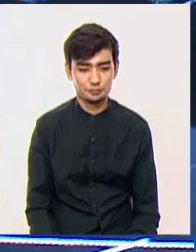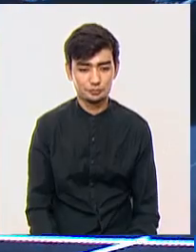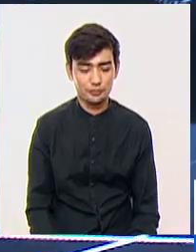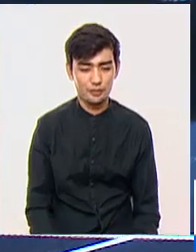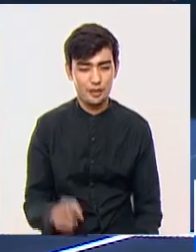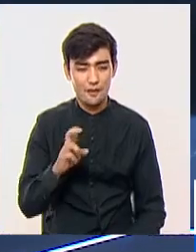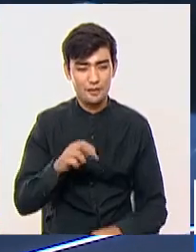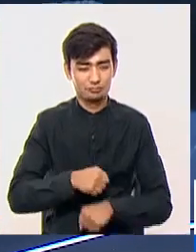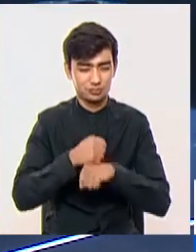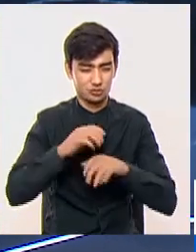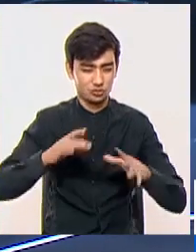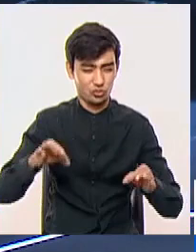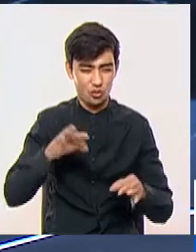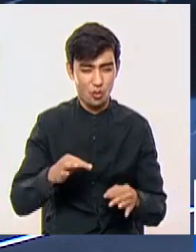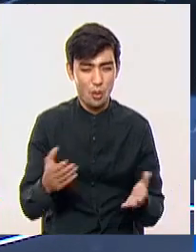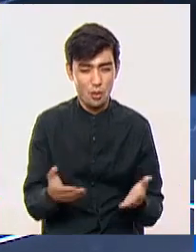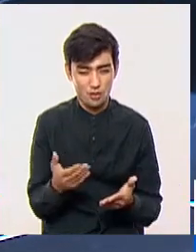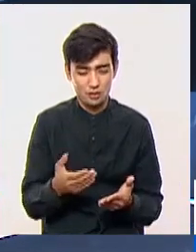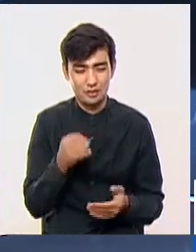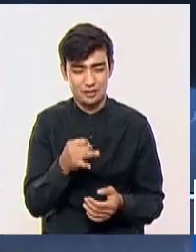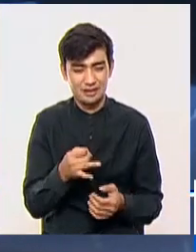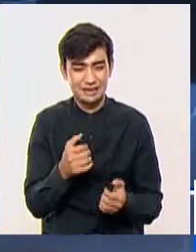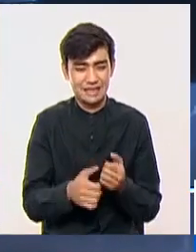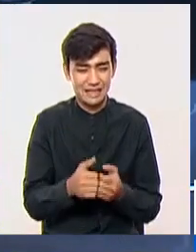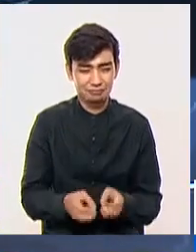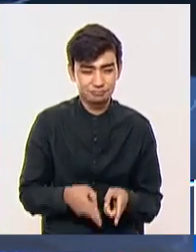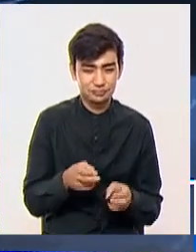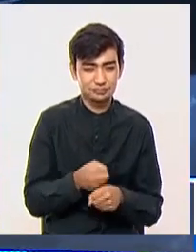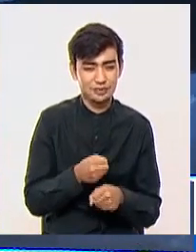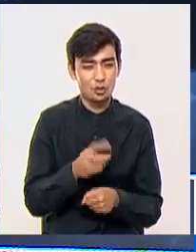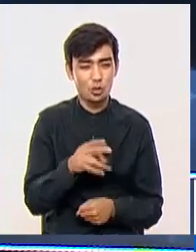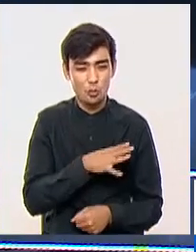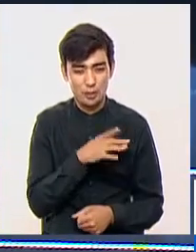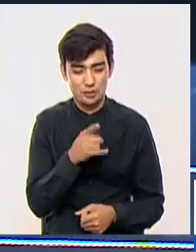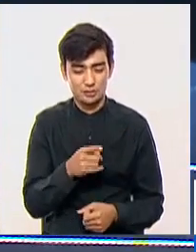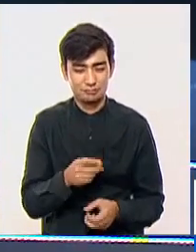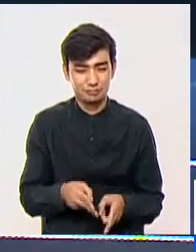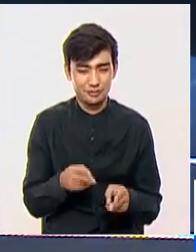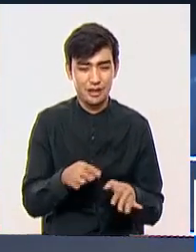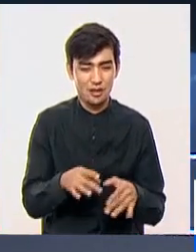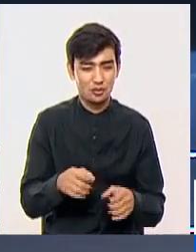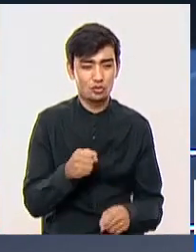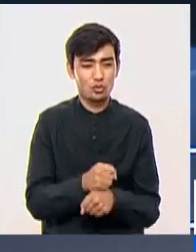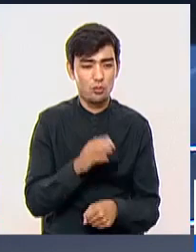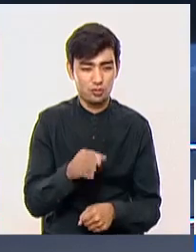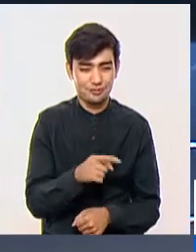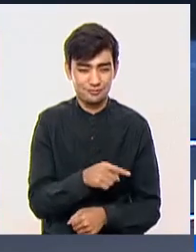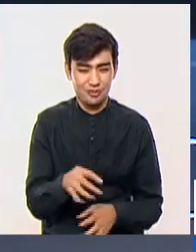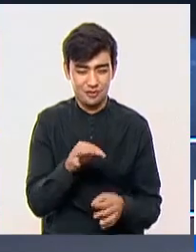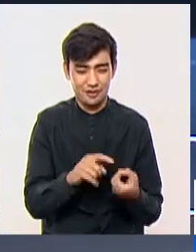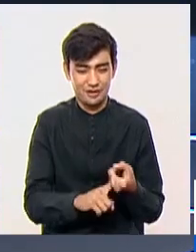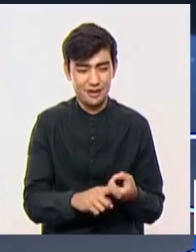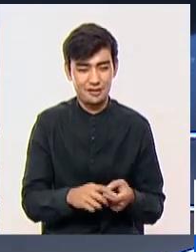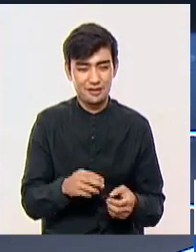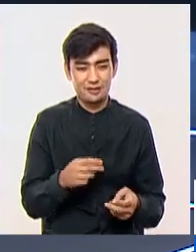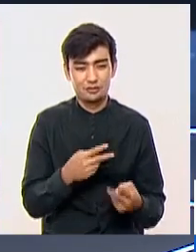Қаңтар оқиғасы кезінде жеңіл және орташа қылмыс жасағандарға қатысты қылмыстық істер тоқтатылатын болды. Олар бойынша